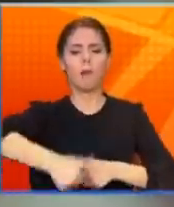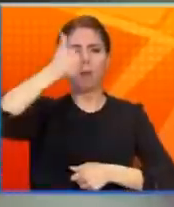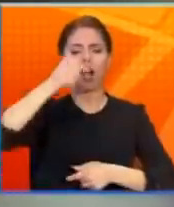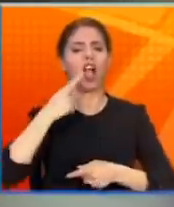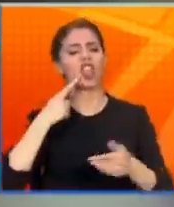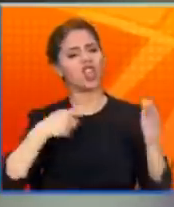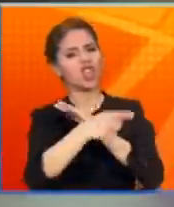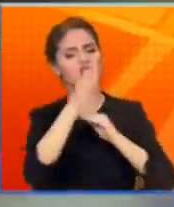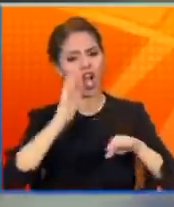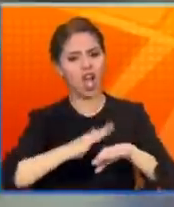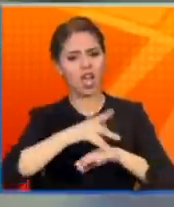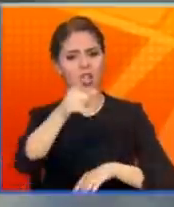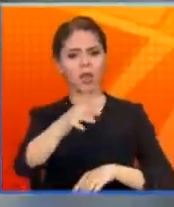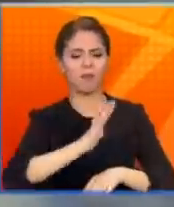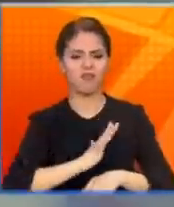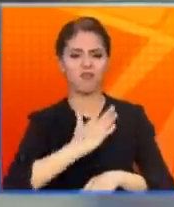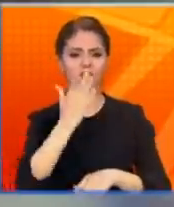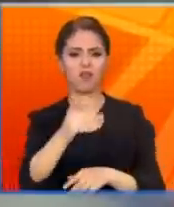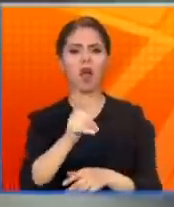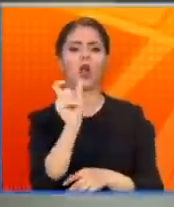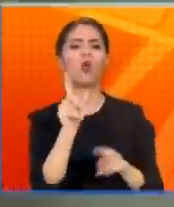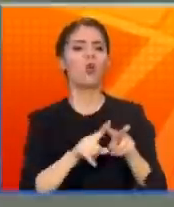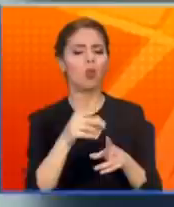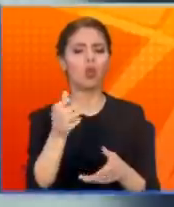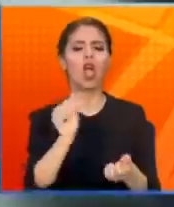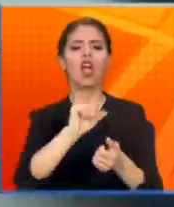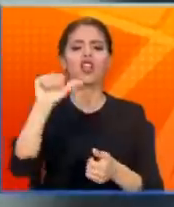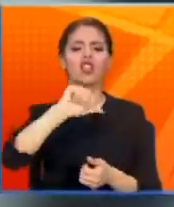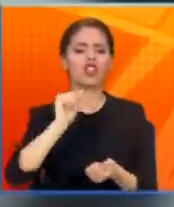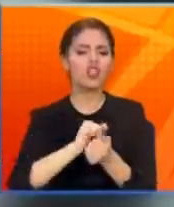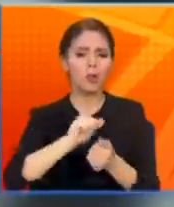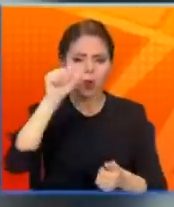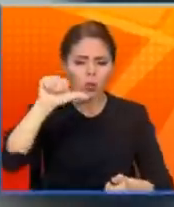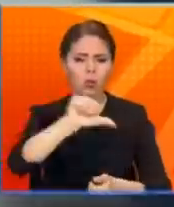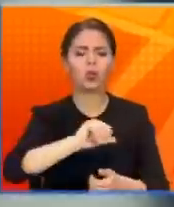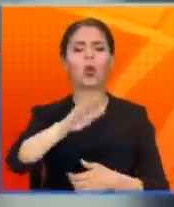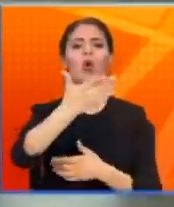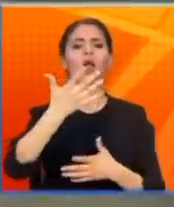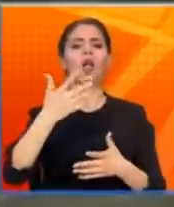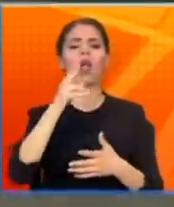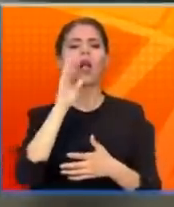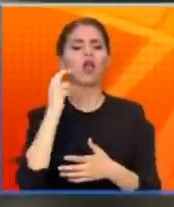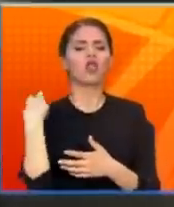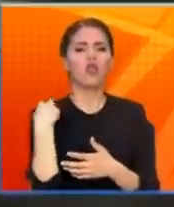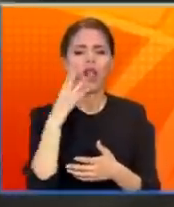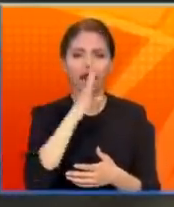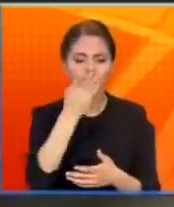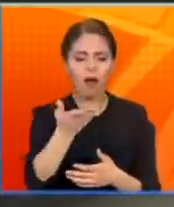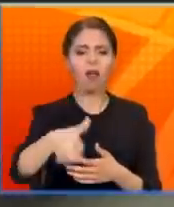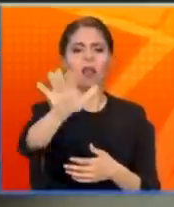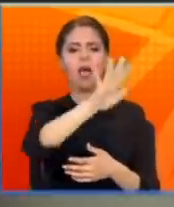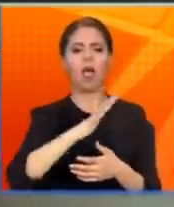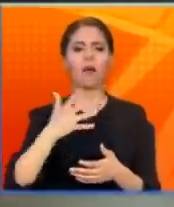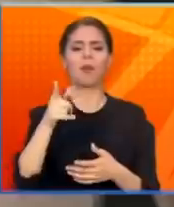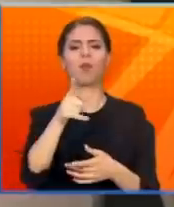imkanları var. Bunlar ihtiyaç, selpak muhakkak, un, çamaşır deterjanı, hani temizlik olmazsa bir şekilde mikroba yakalanma